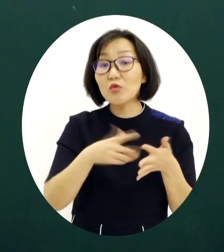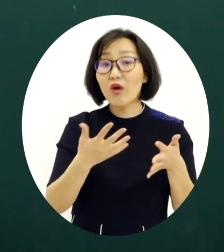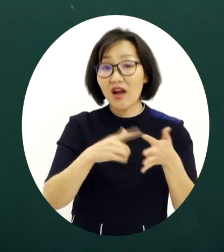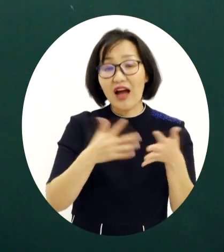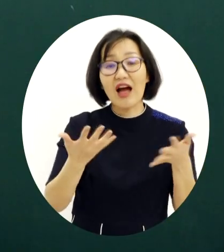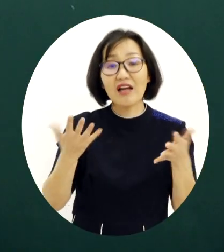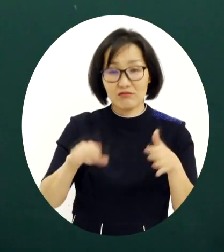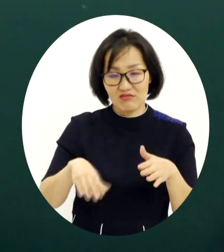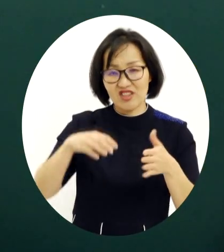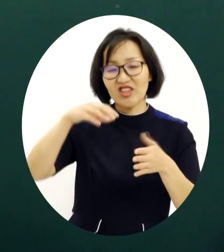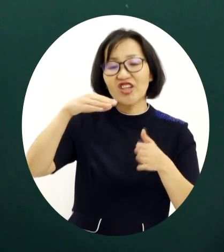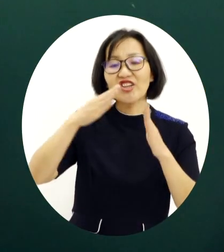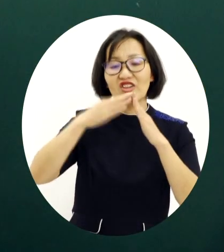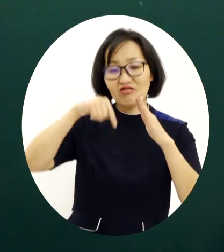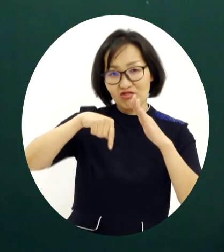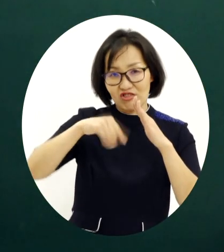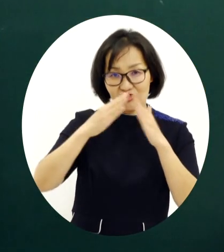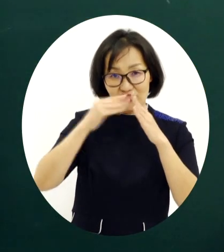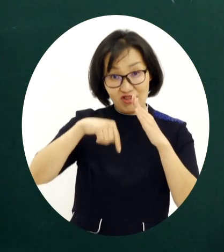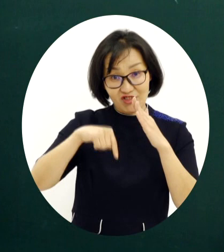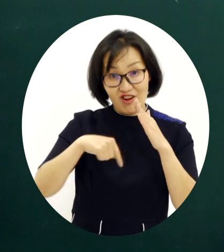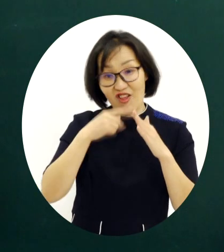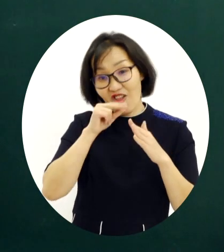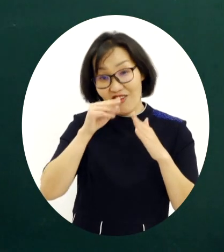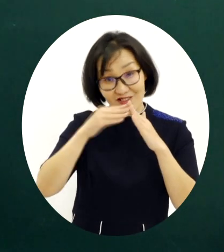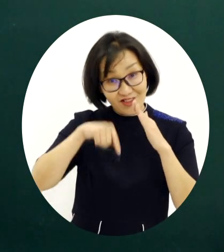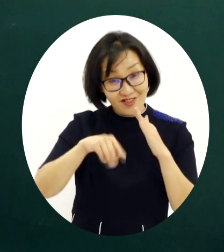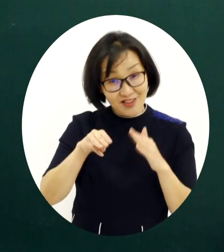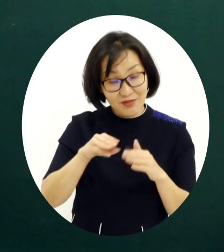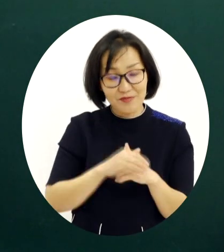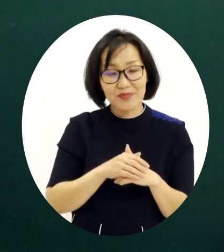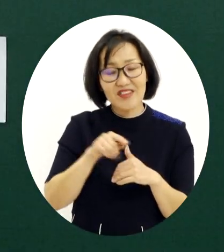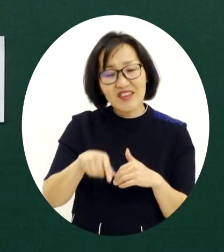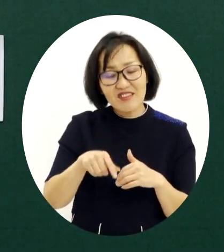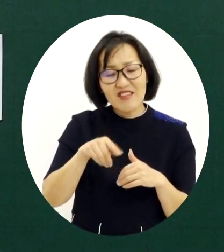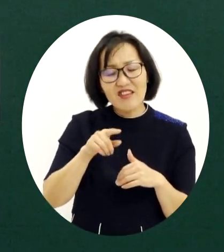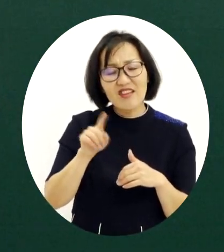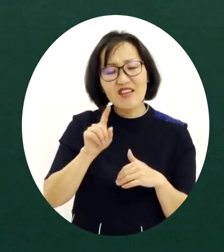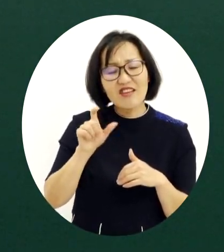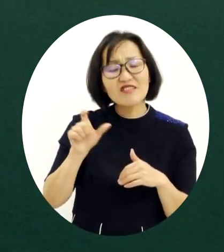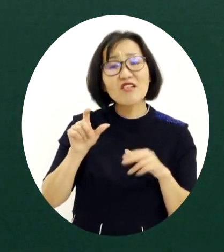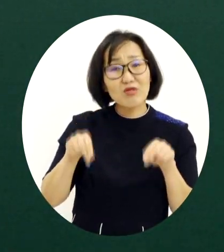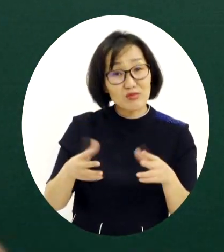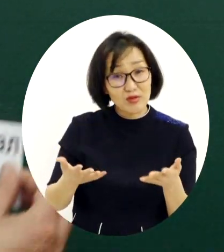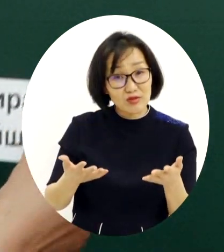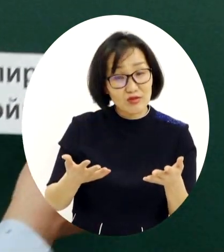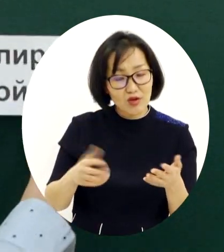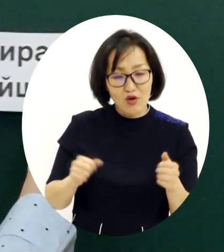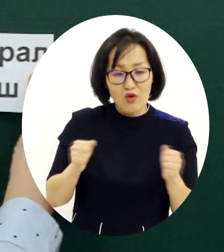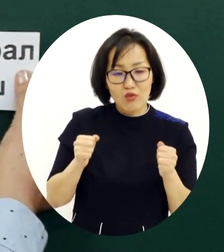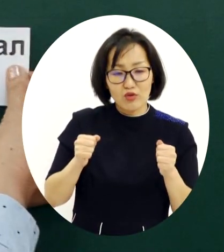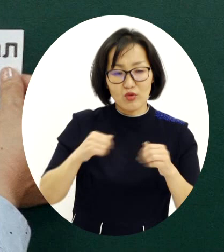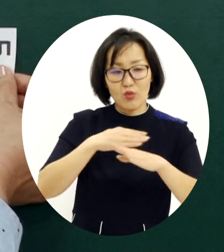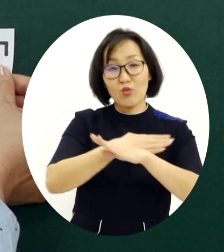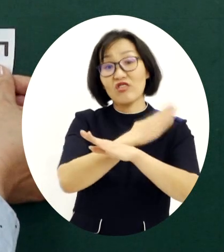байгаа. Гэрт өрнж байгаа. Энэ үйл явдал яг хизээ болж байгаа гэхээр өвлийн